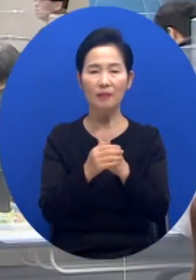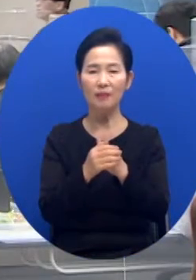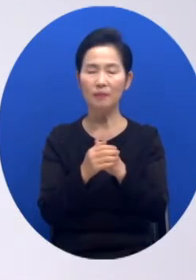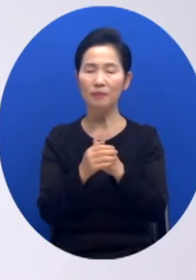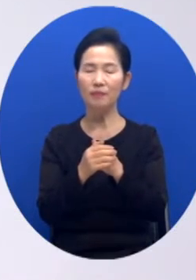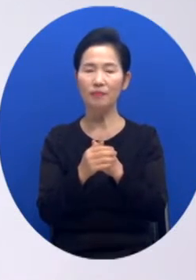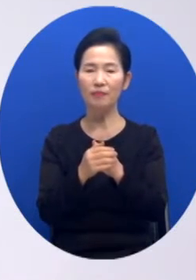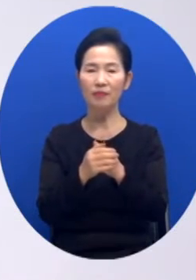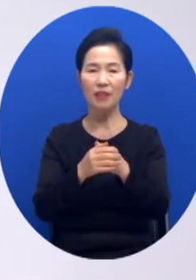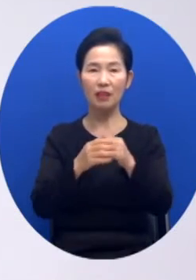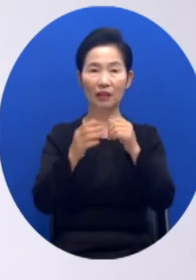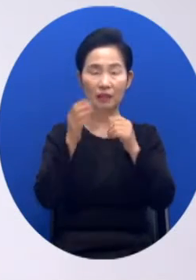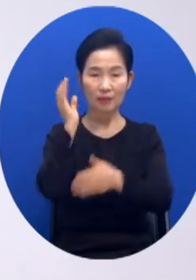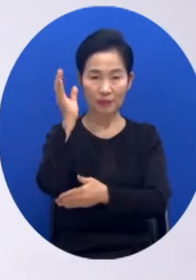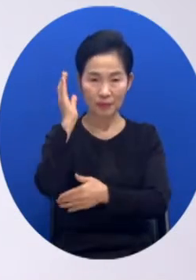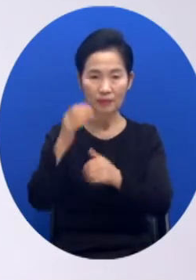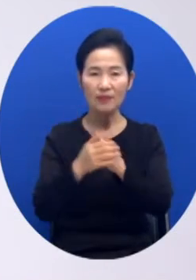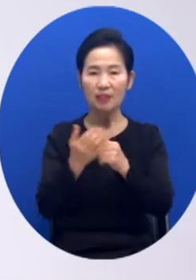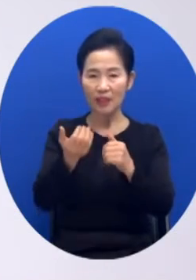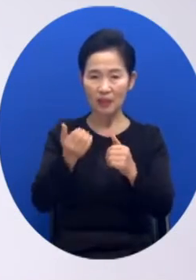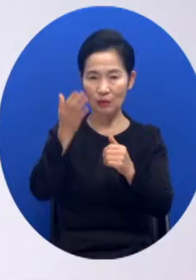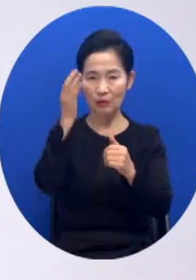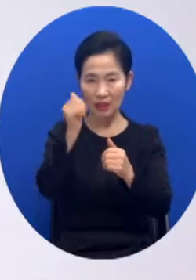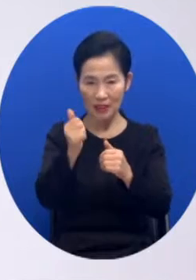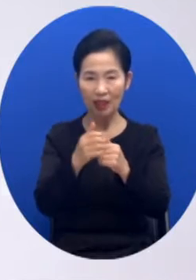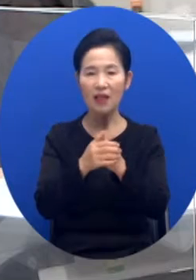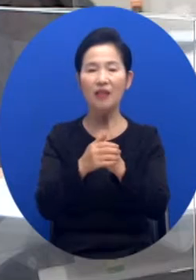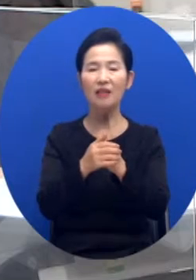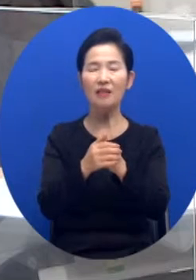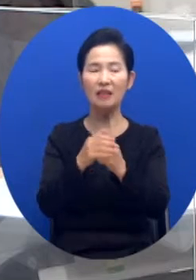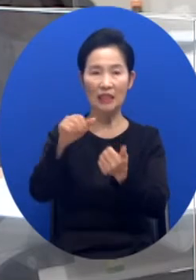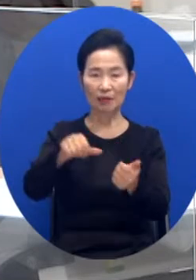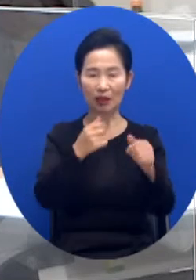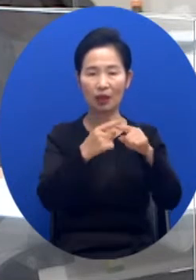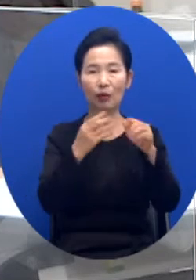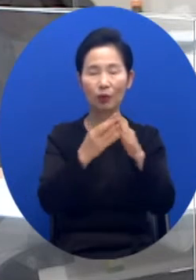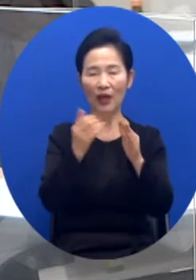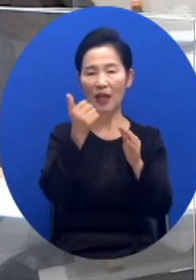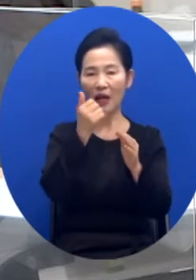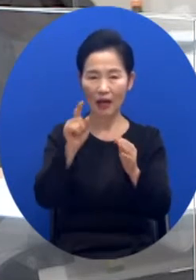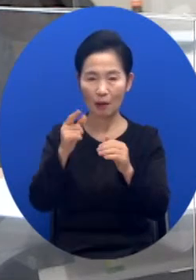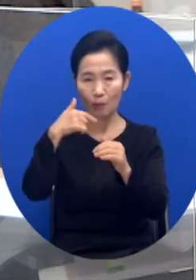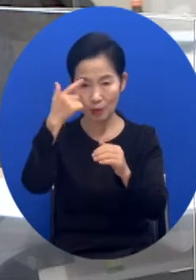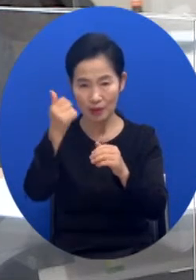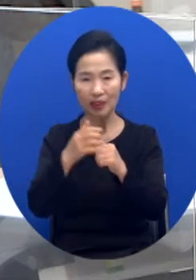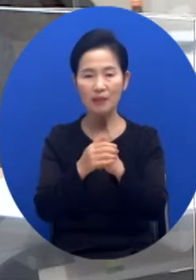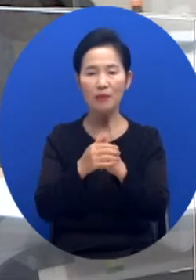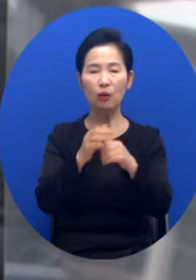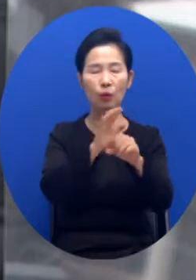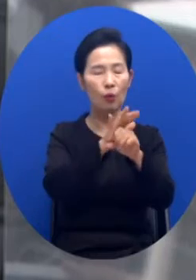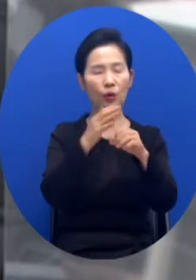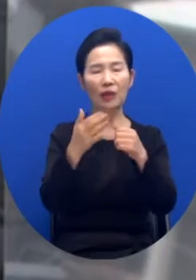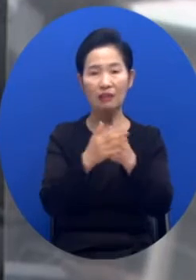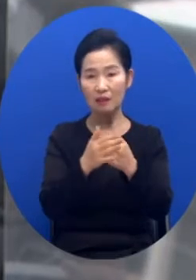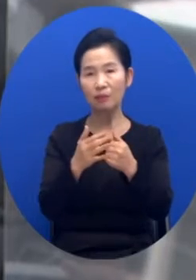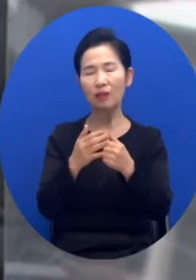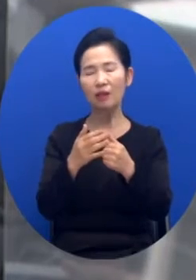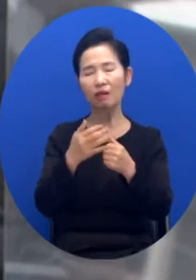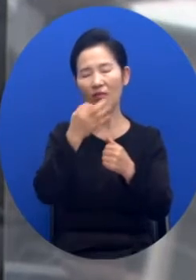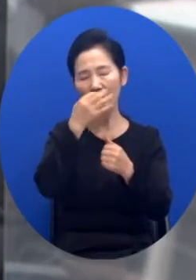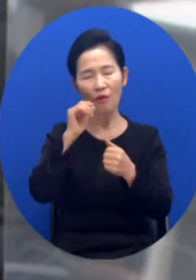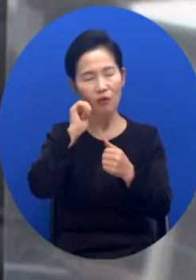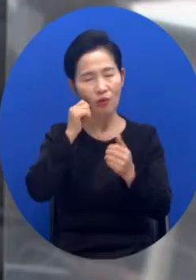해외 대회에서 말씀에 저는 직전회장 한우의 침례교회 하 옹기 목사는 코로나 1구 등으로 힘들고 어려울 때 일수록